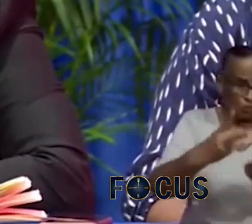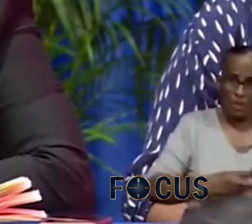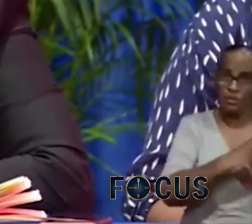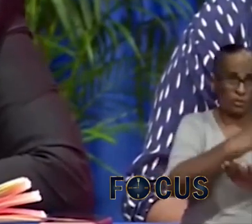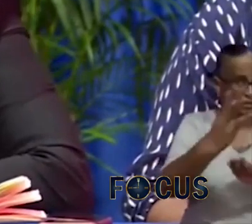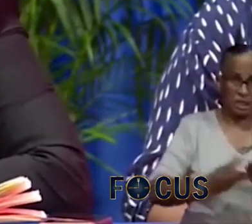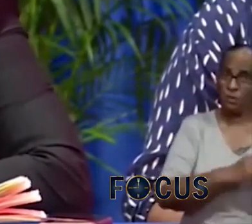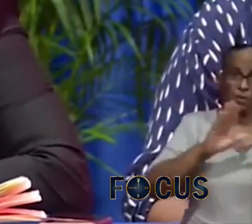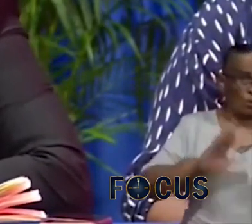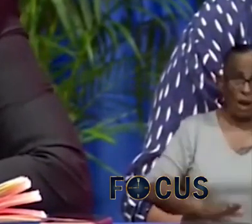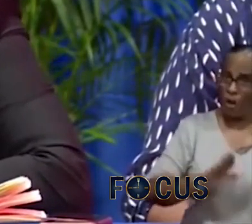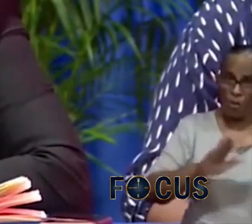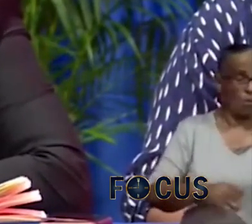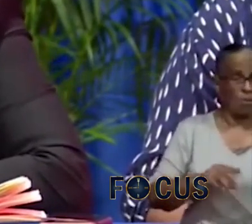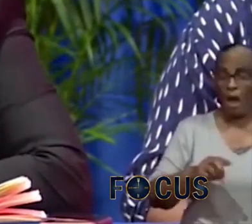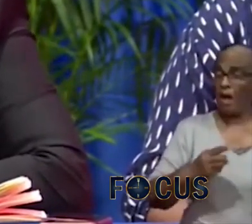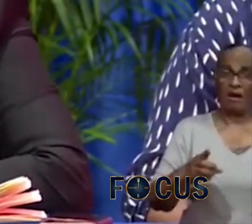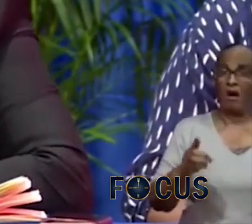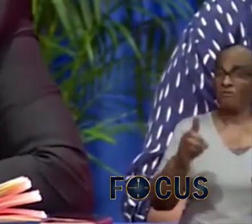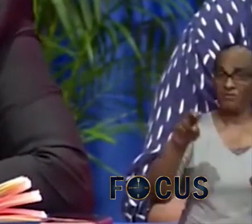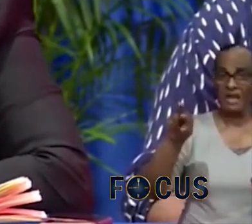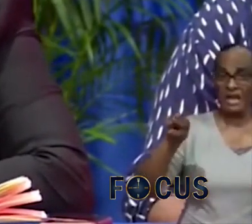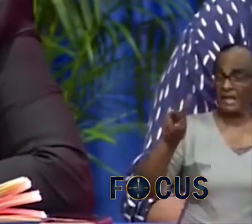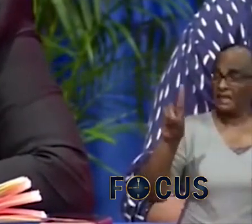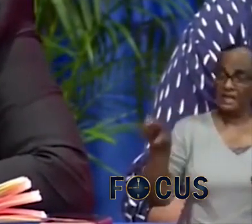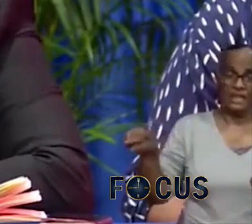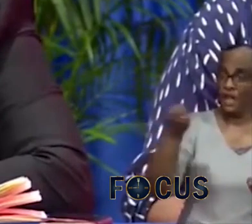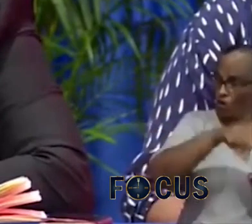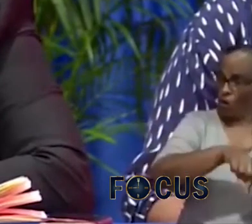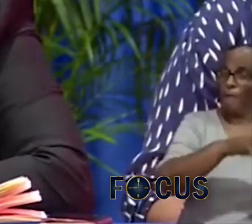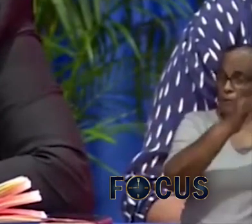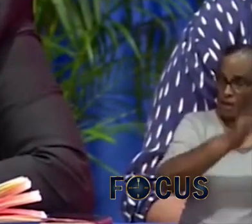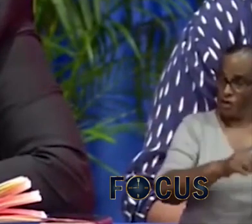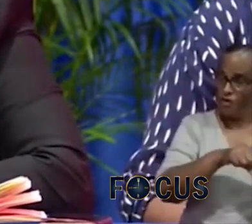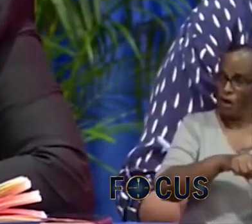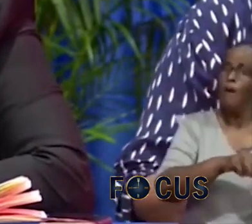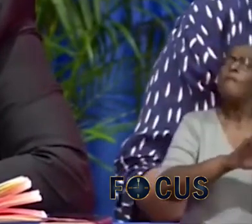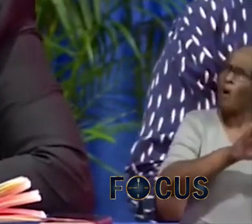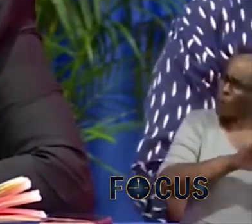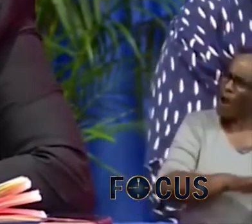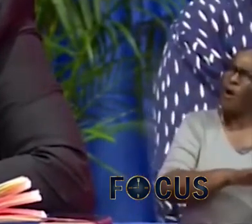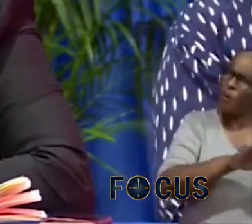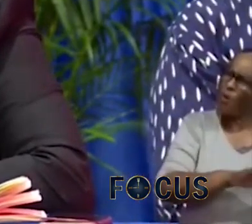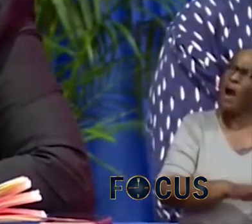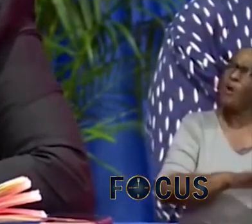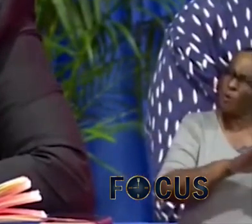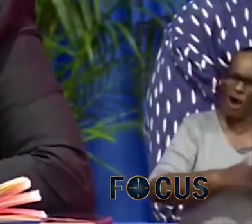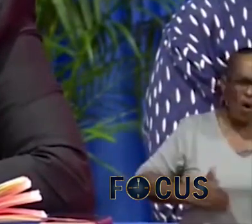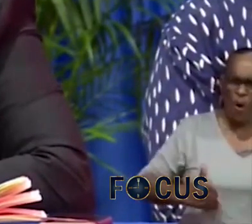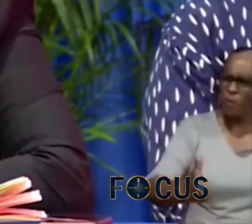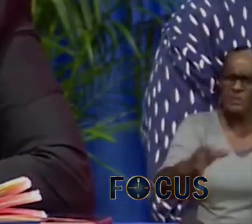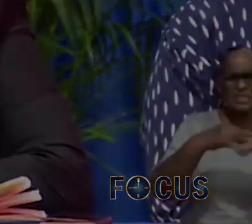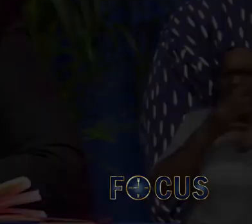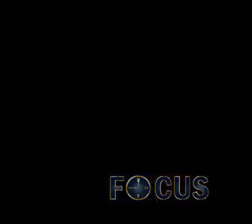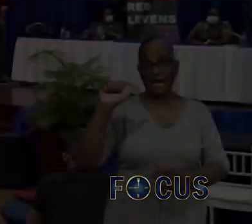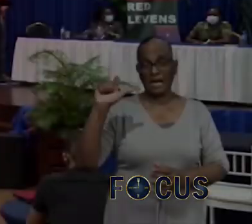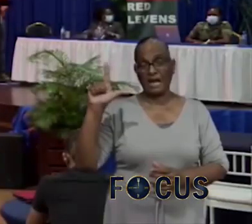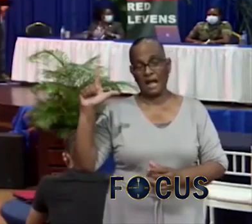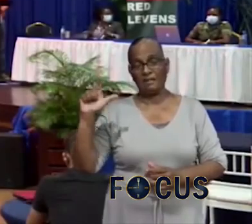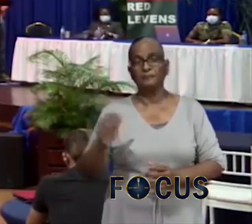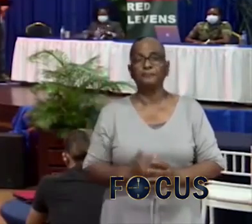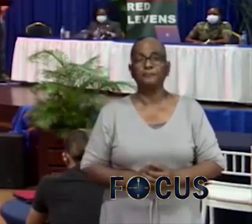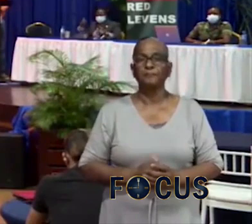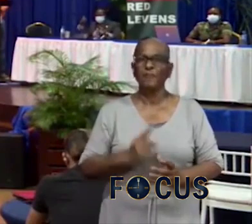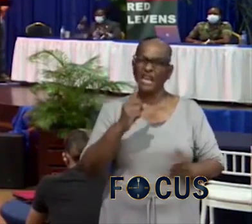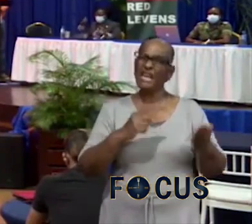of 3 uurtjes voordat QRT daar aankomt, het quick response team, wacht u rustig, u heeft niets op straat te zoeken. Er was